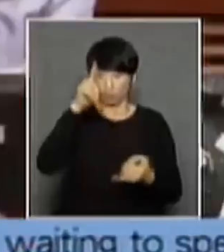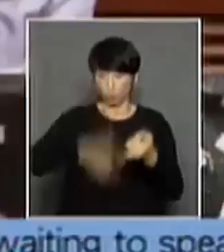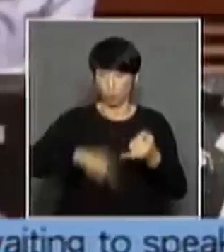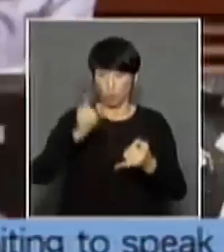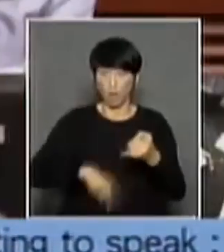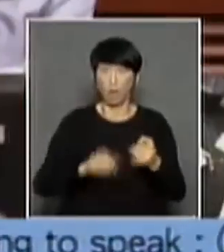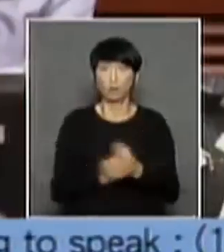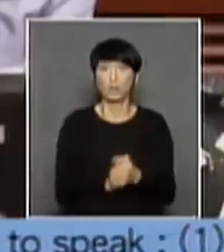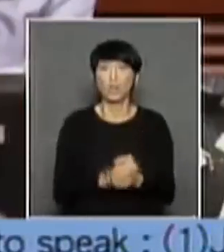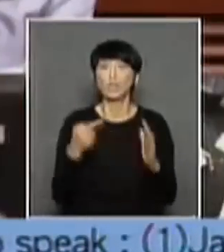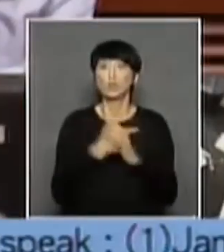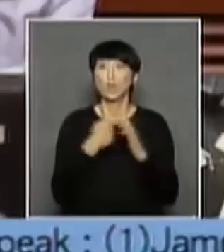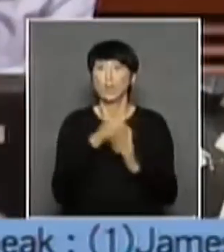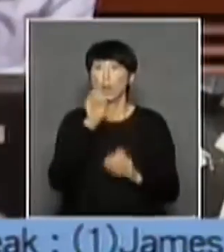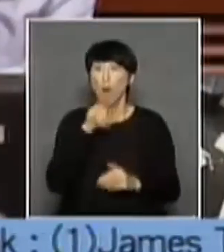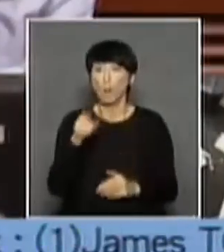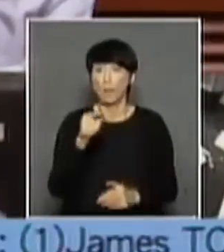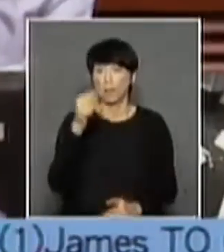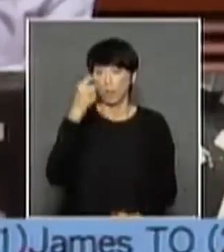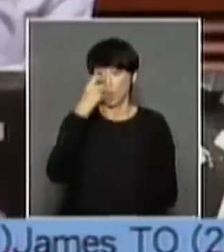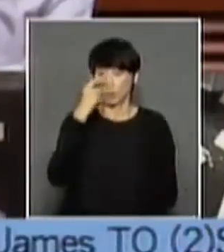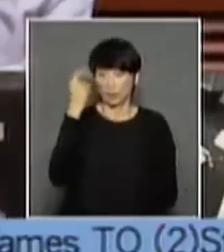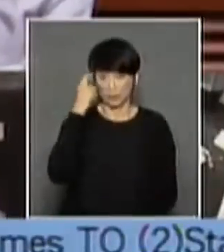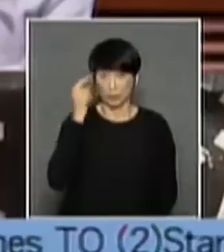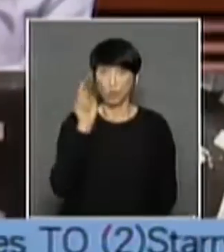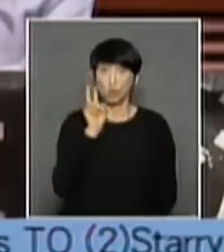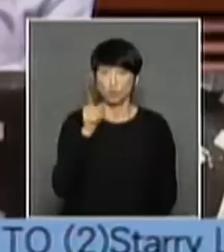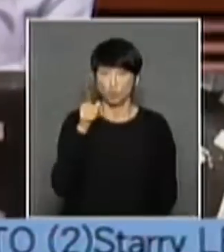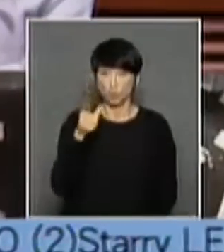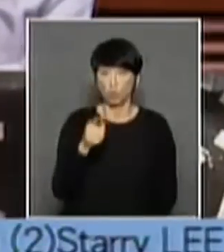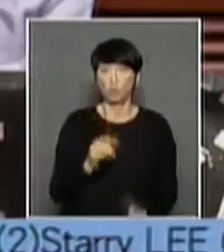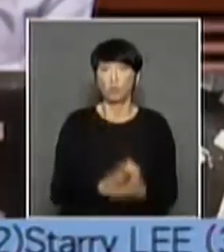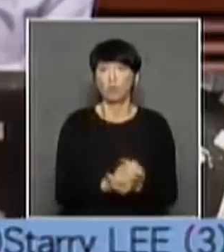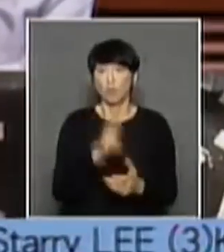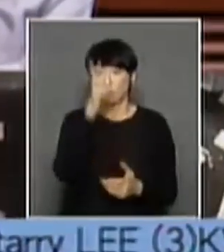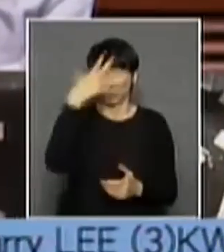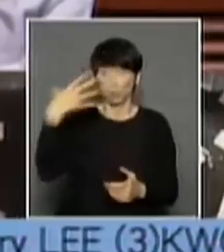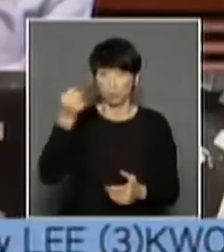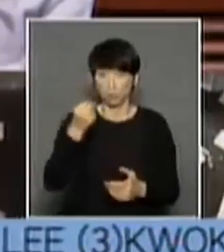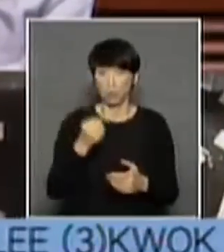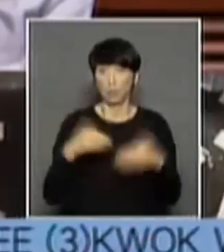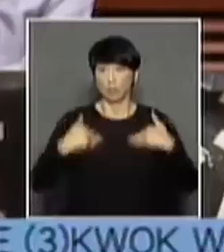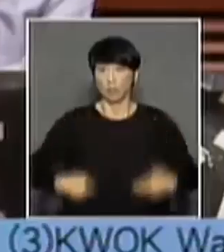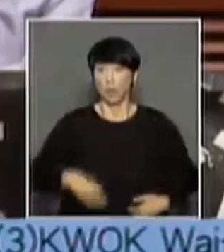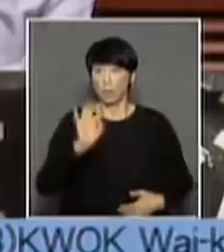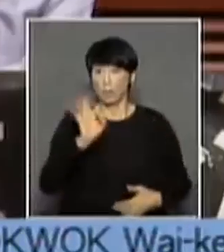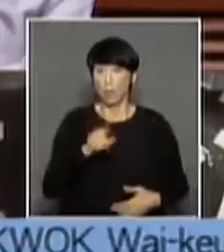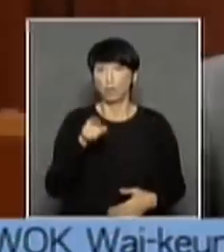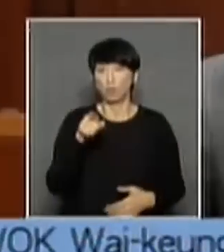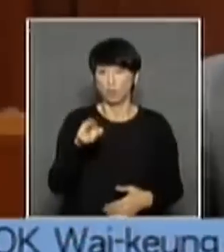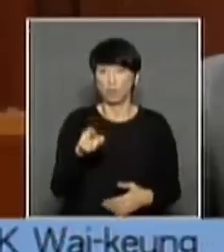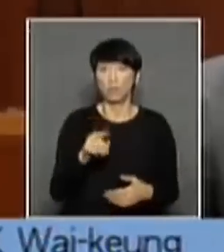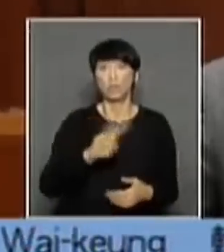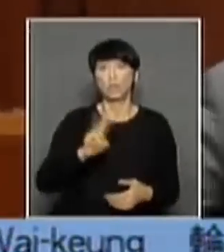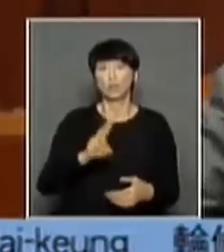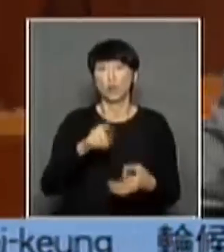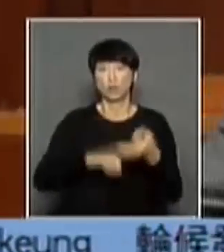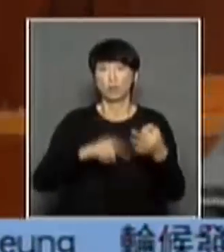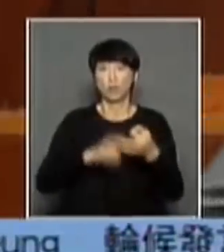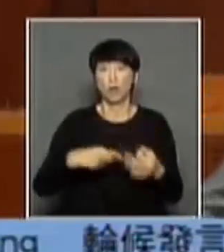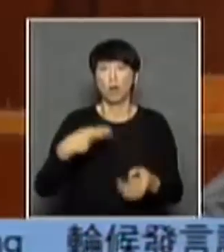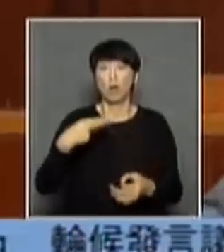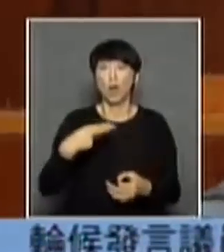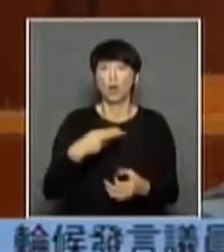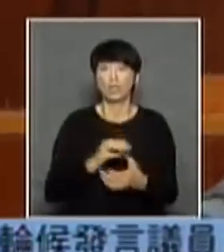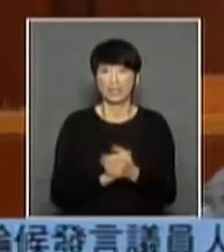我要特别提醒梁振英，当你没有特首这个保护伞之后，你就是下一个去试人。 行政